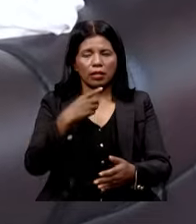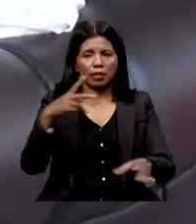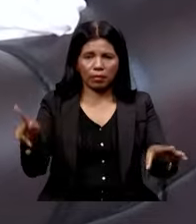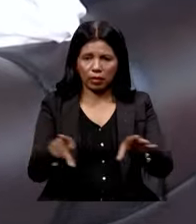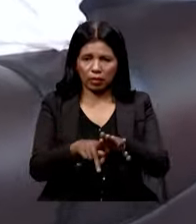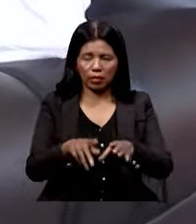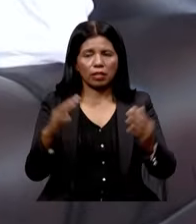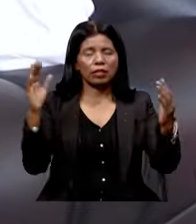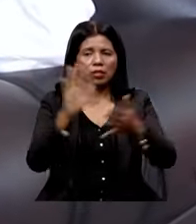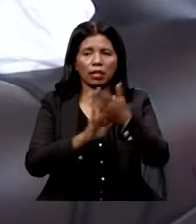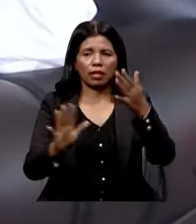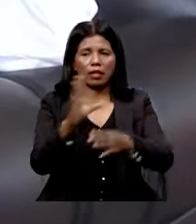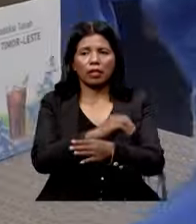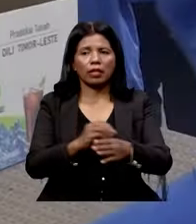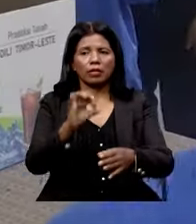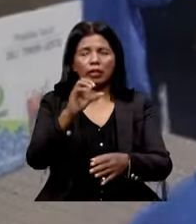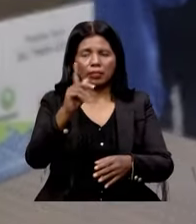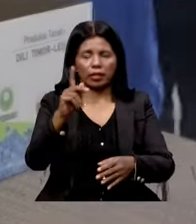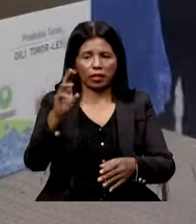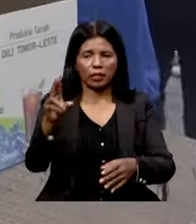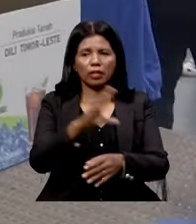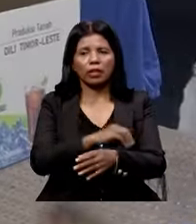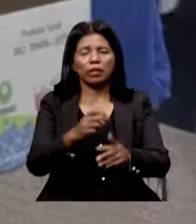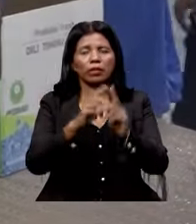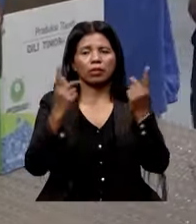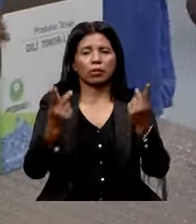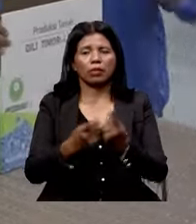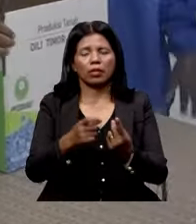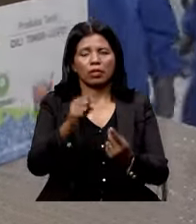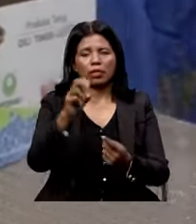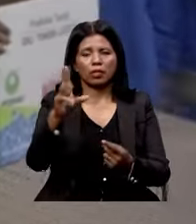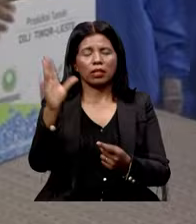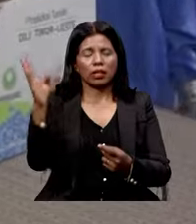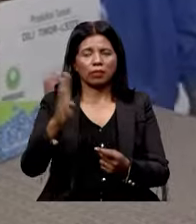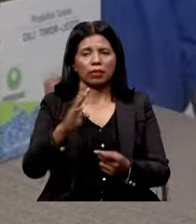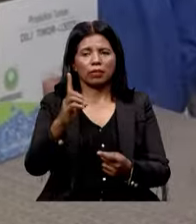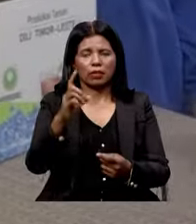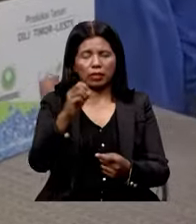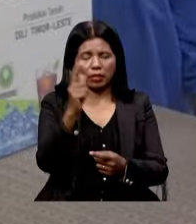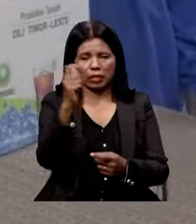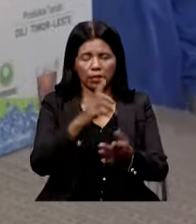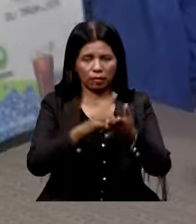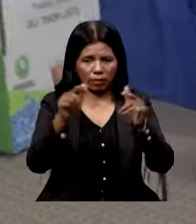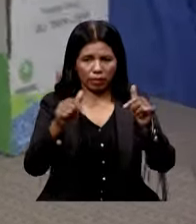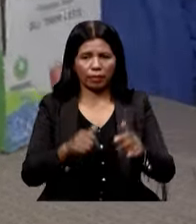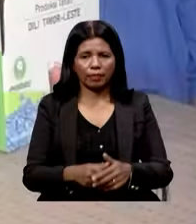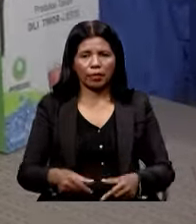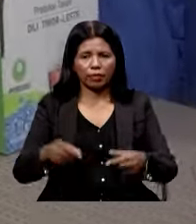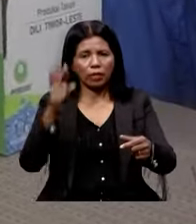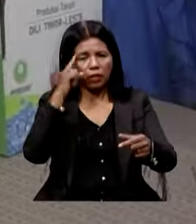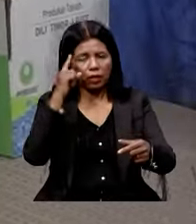e a cerimônia lançamento Fábrica Jus, usi companhia Suhrama ia beduku tersa semana ni. Wah no yang baik ini ya